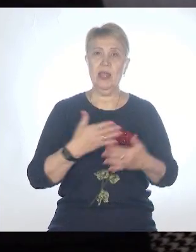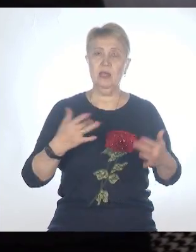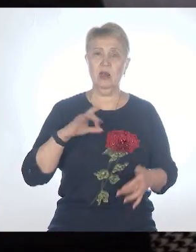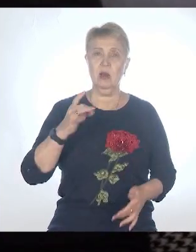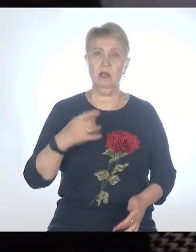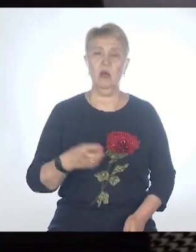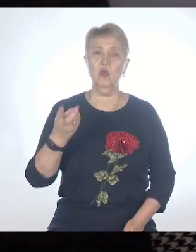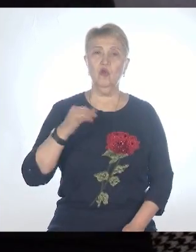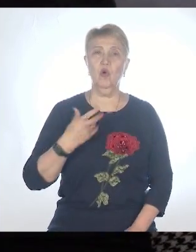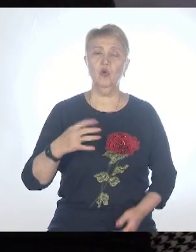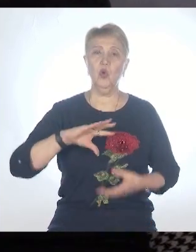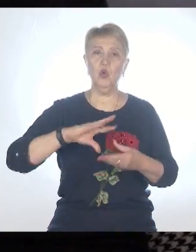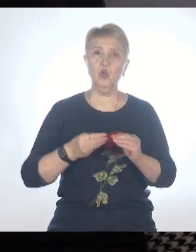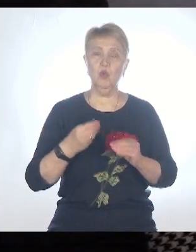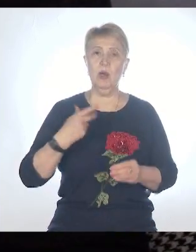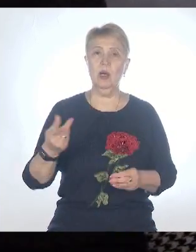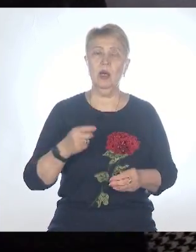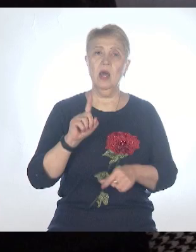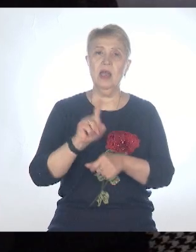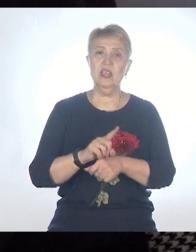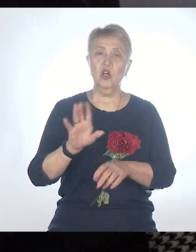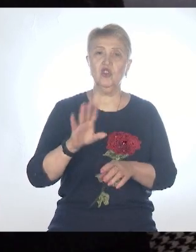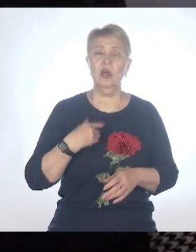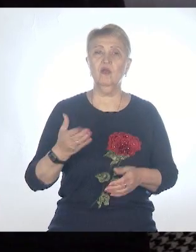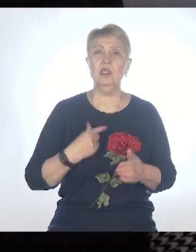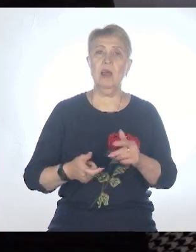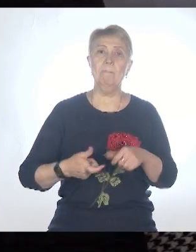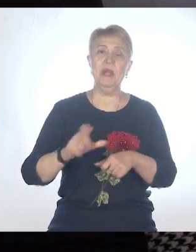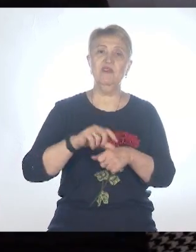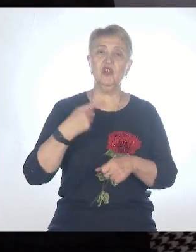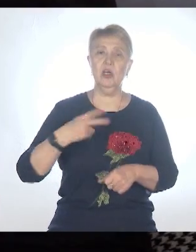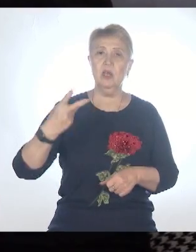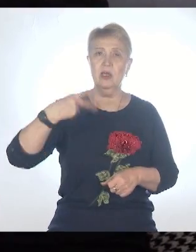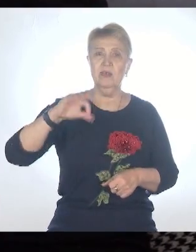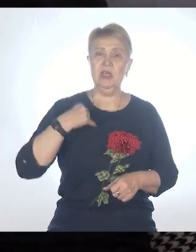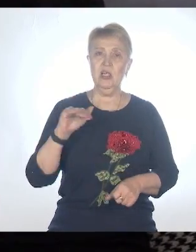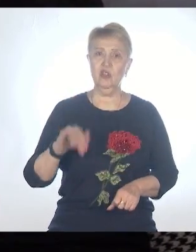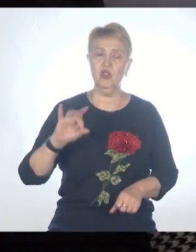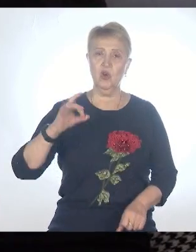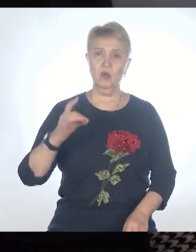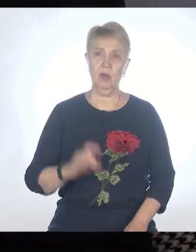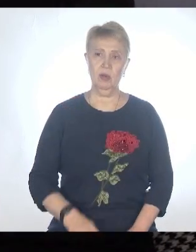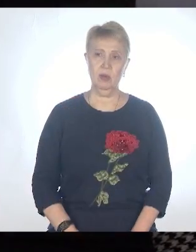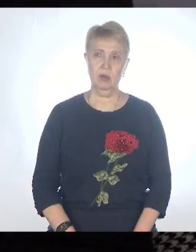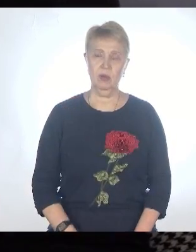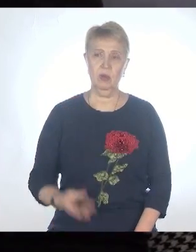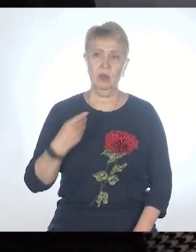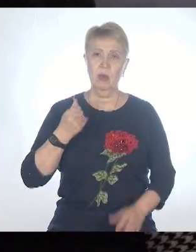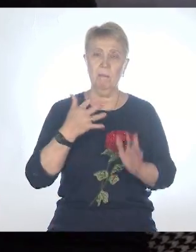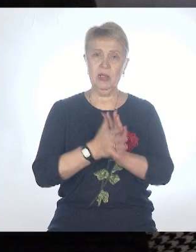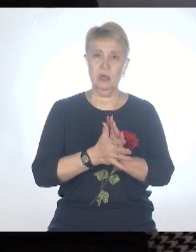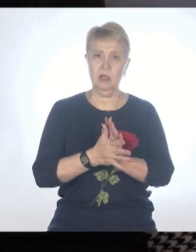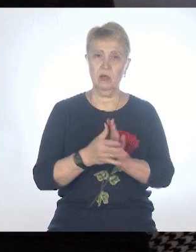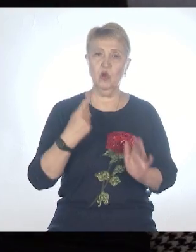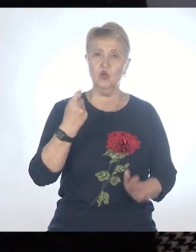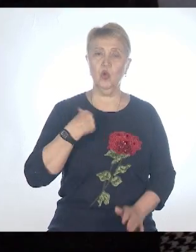должна превышать, вот, если мы берем и первую, вторую поездку, 20 тысяч рублей, или же, допустим, потратила в первую поездку